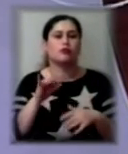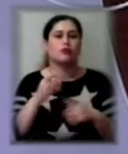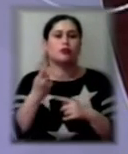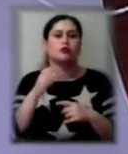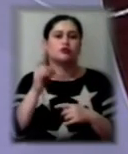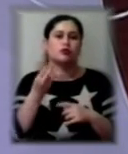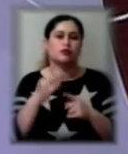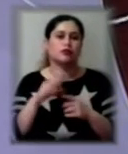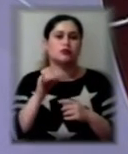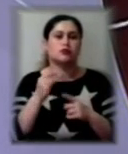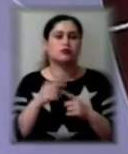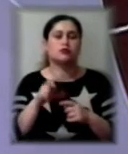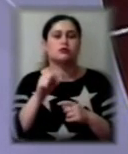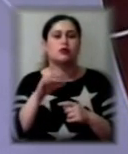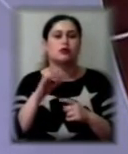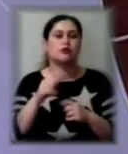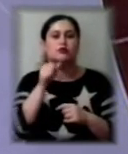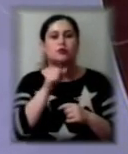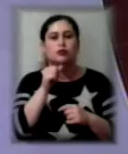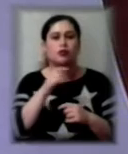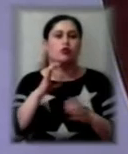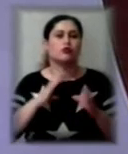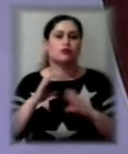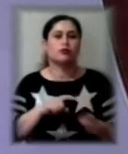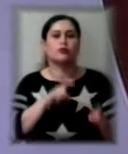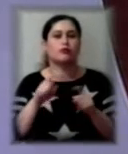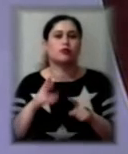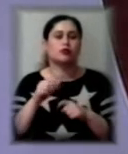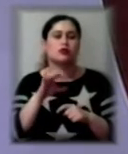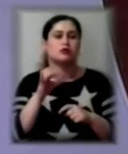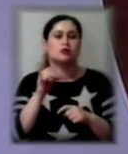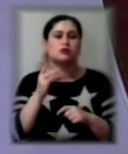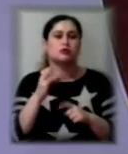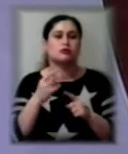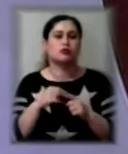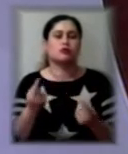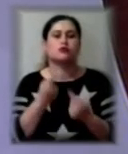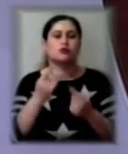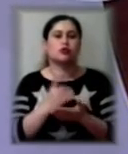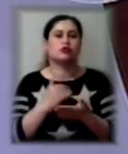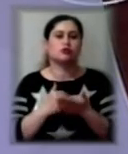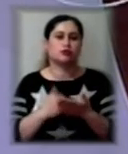сесії залікові та іспити в університетах перевели з дистанційного у звичний режим. Про